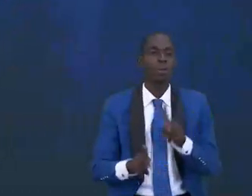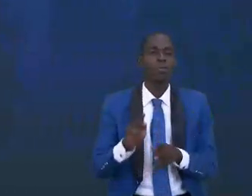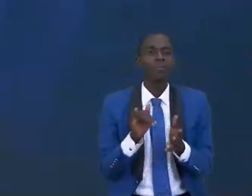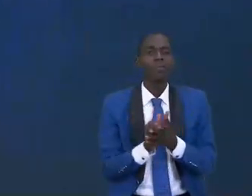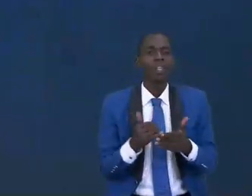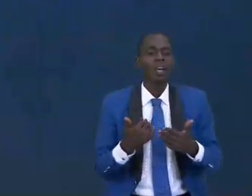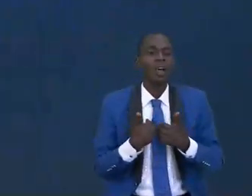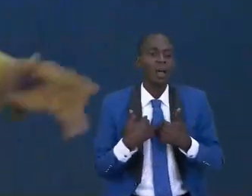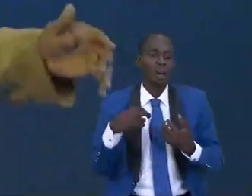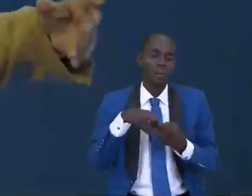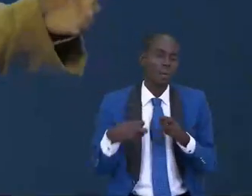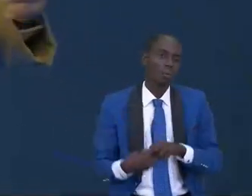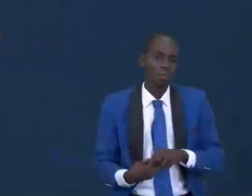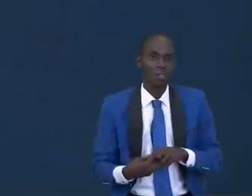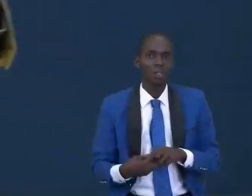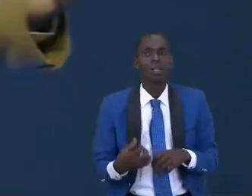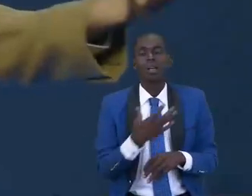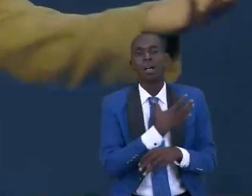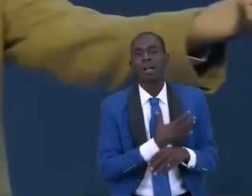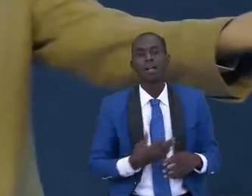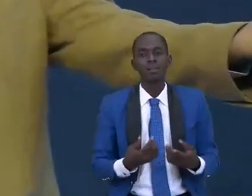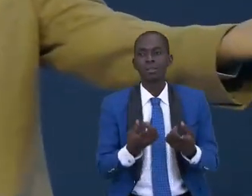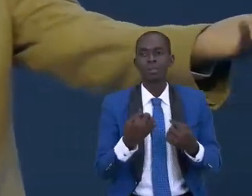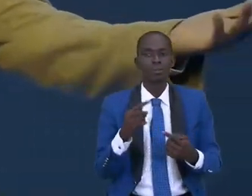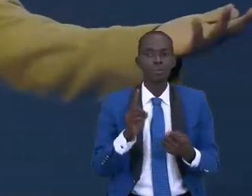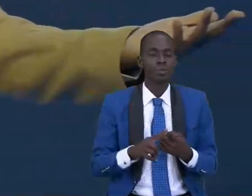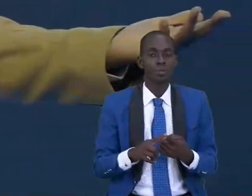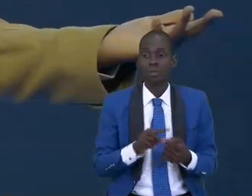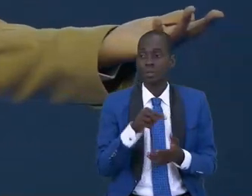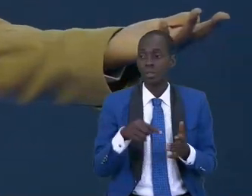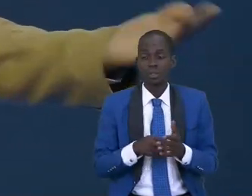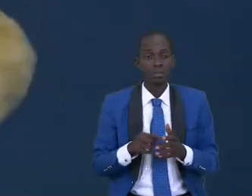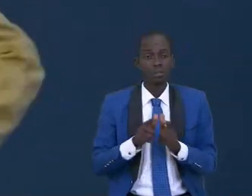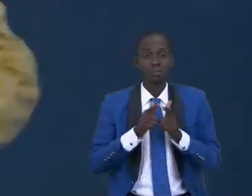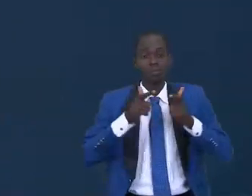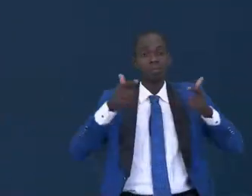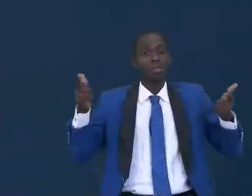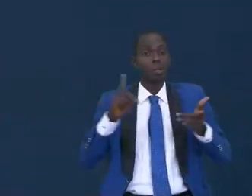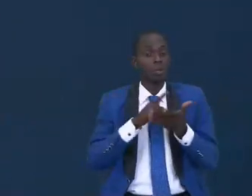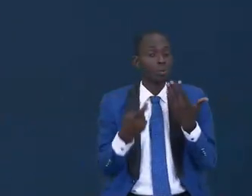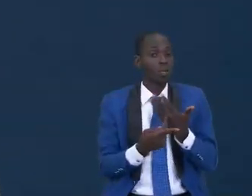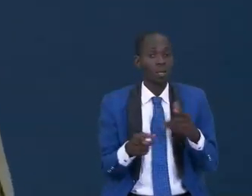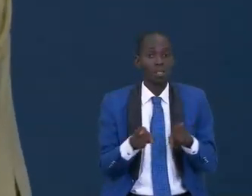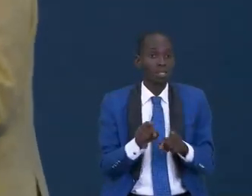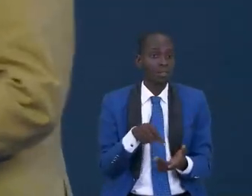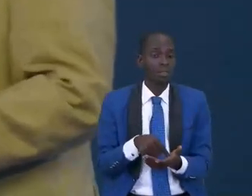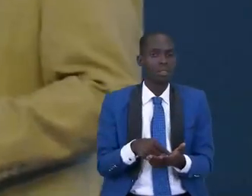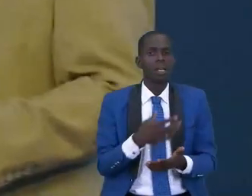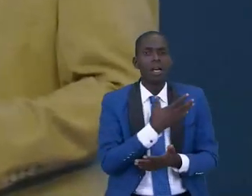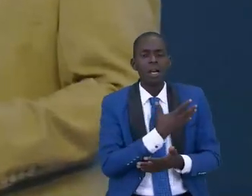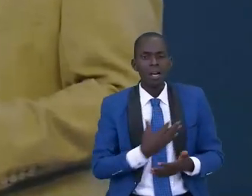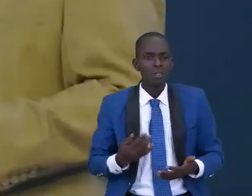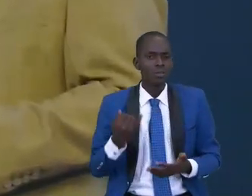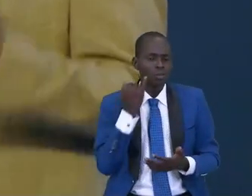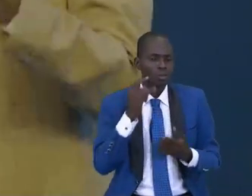Ouais, les gens qui ont des problèmes et qui viennent à ce rassemblement comme ça et qui doivent